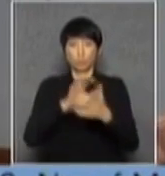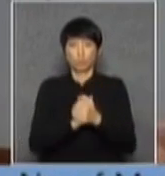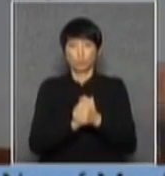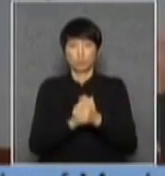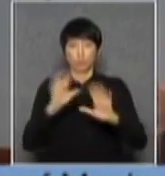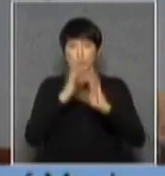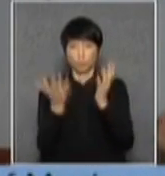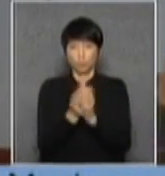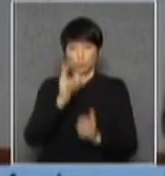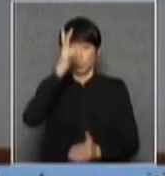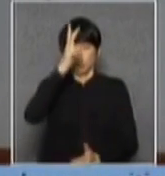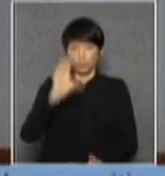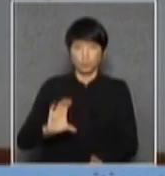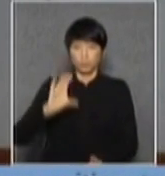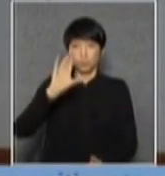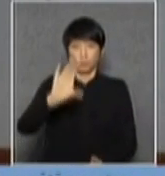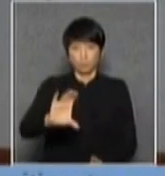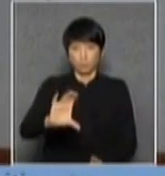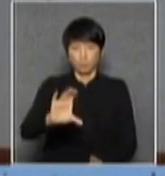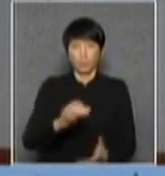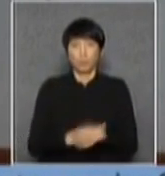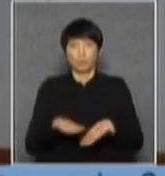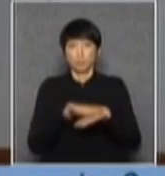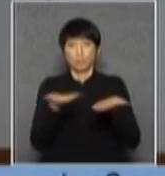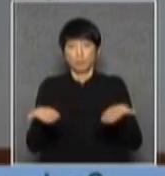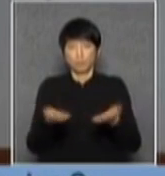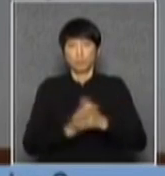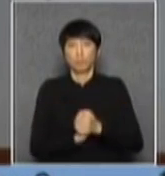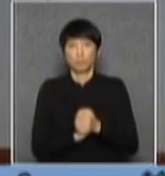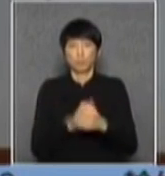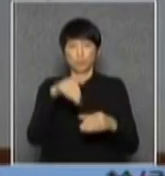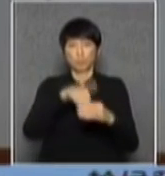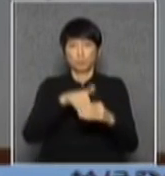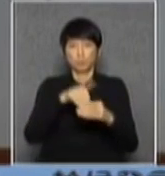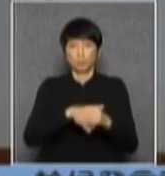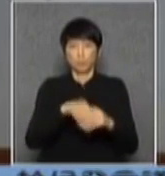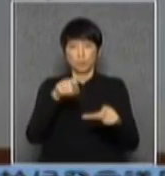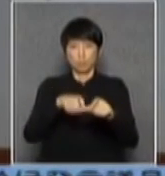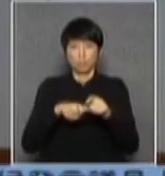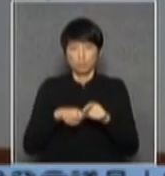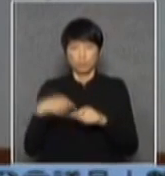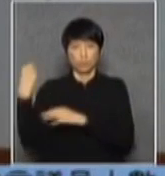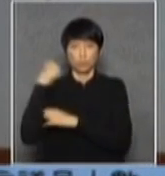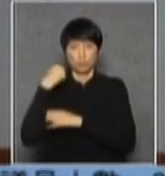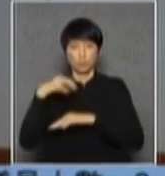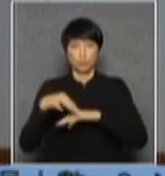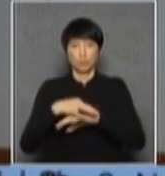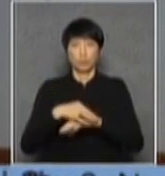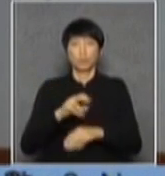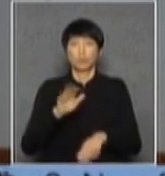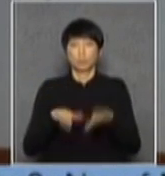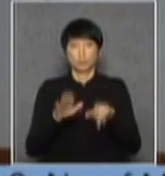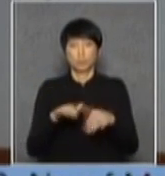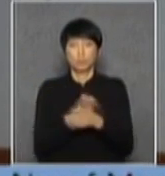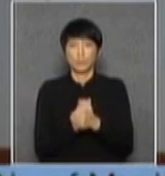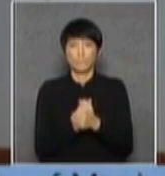嗰度攞咗一嚿嘢俾人发财，同强积金冇乜分别。主席，我哋喺度闹强积金，